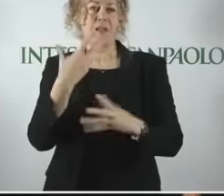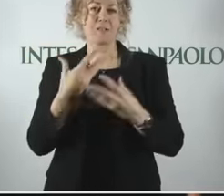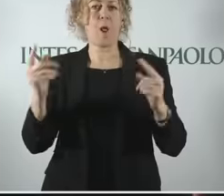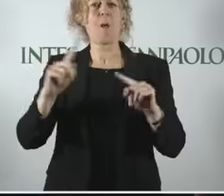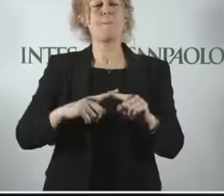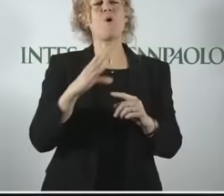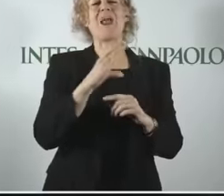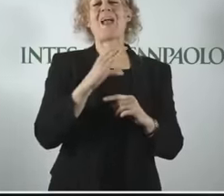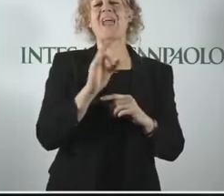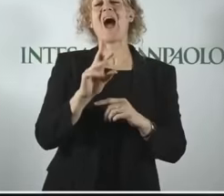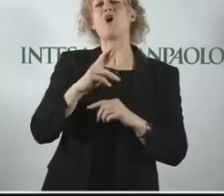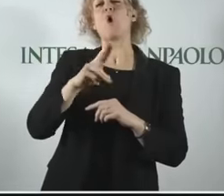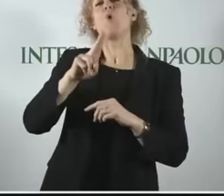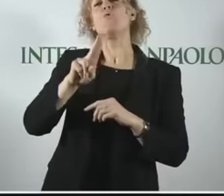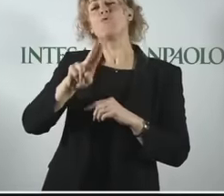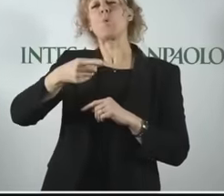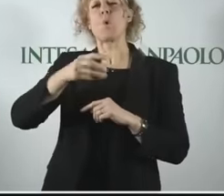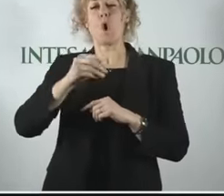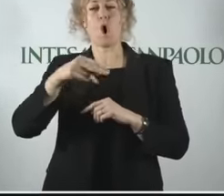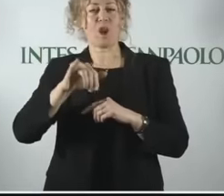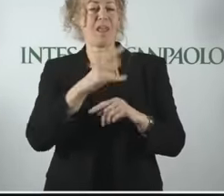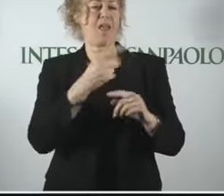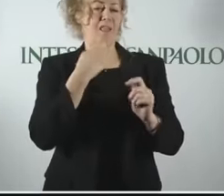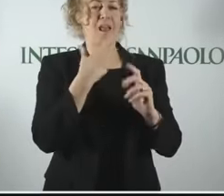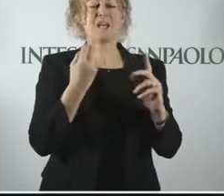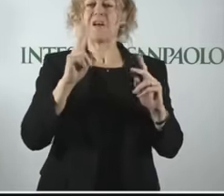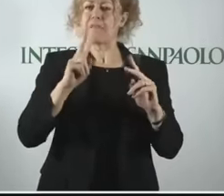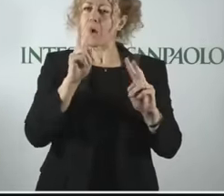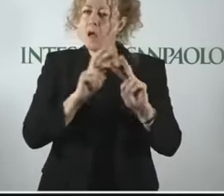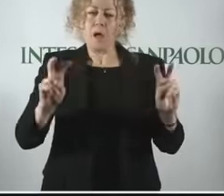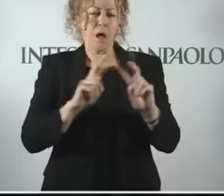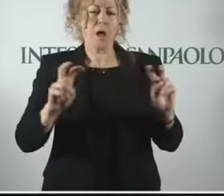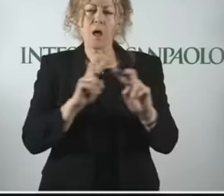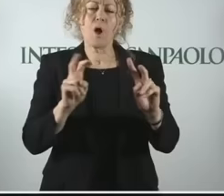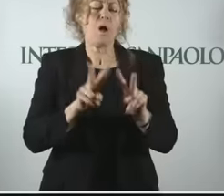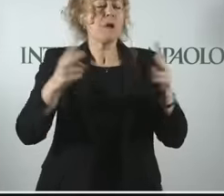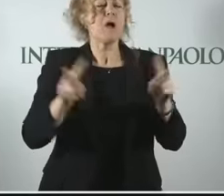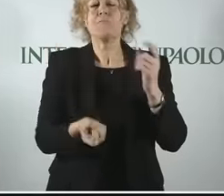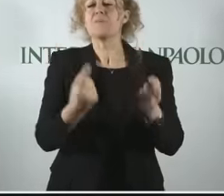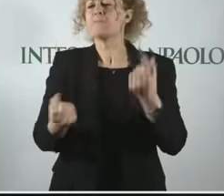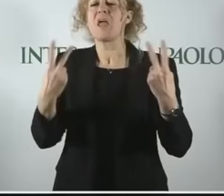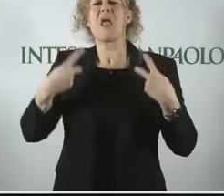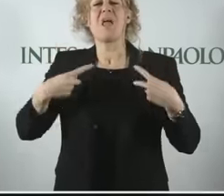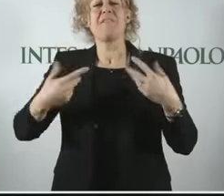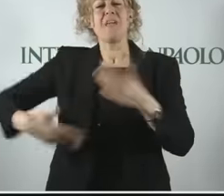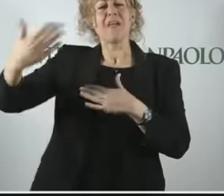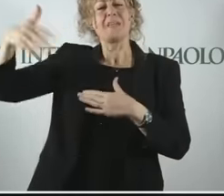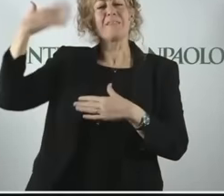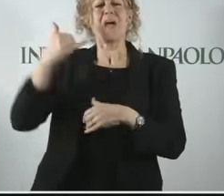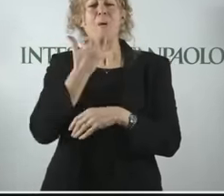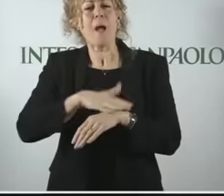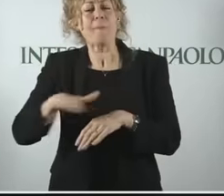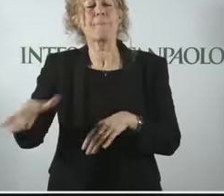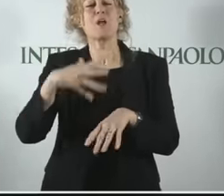Frugoni e andando a cercare Si trovano tante informazioni eh sulla vita dei bambini sui giochi dei bambini ma